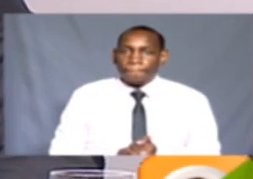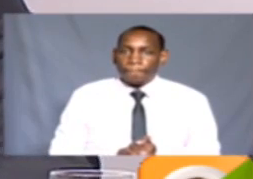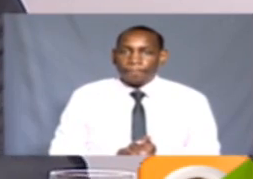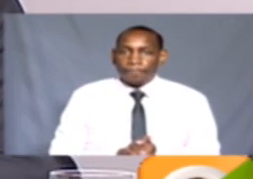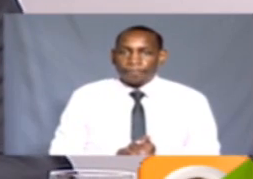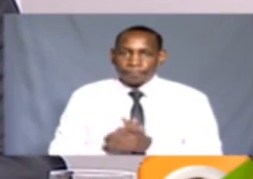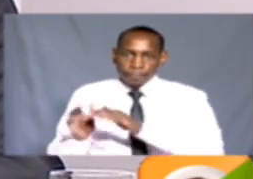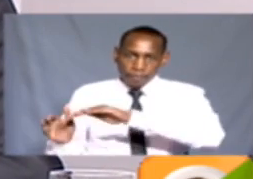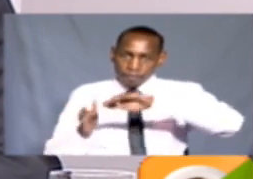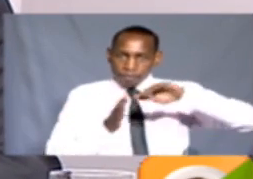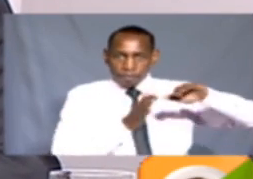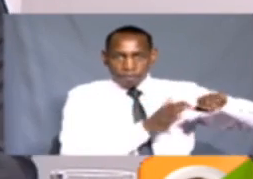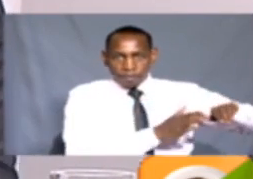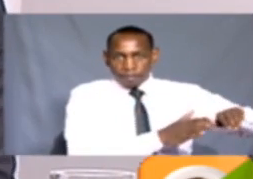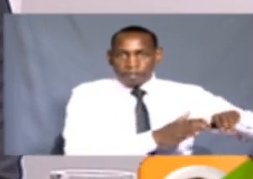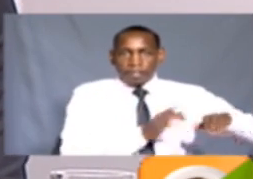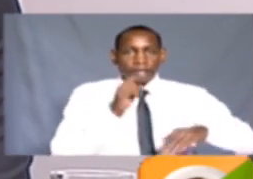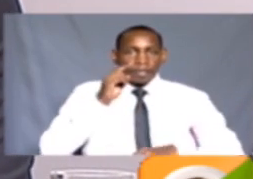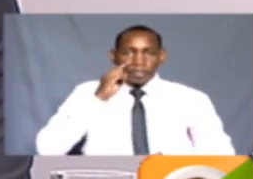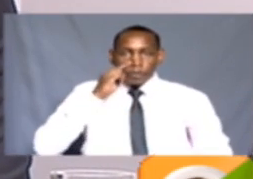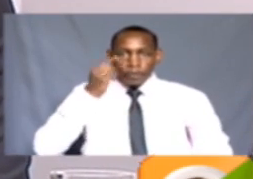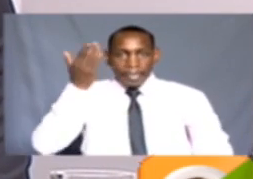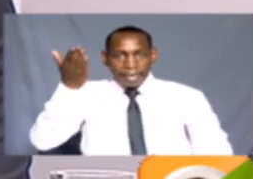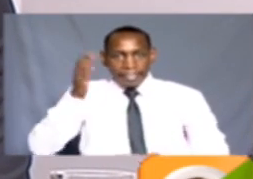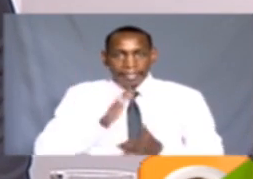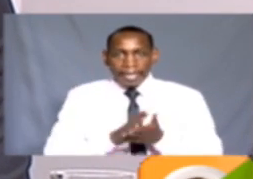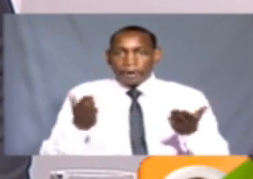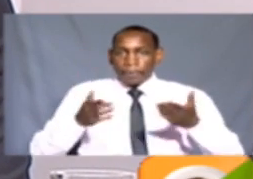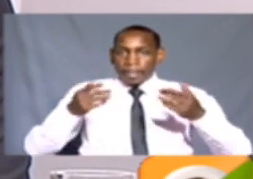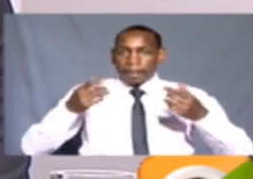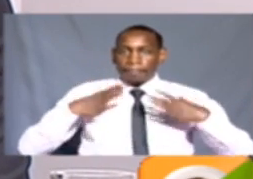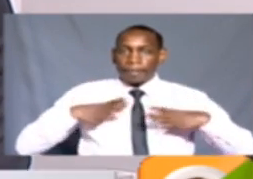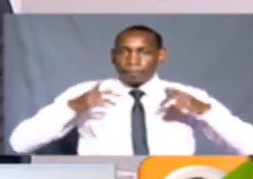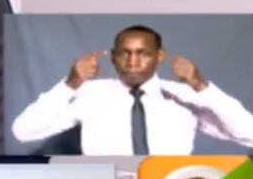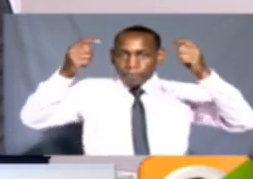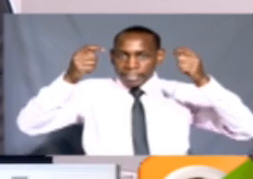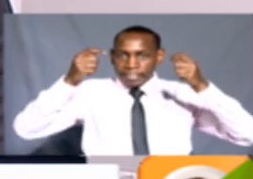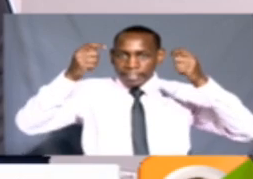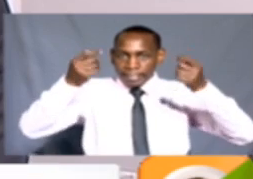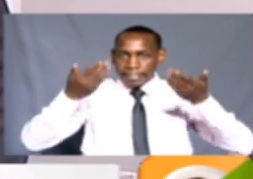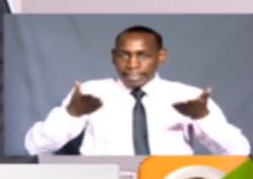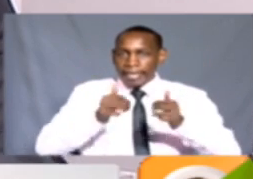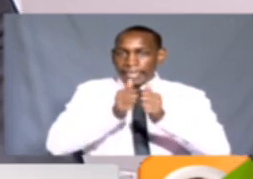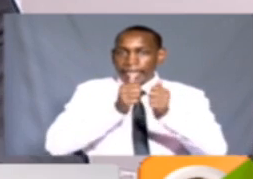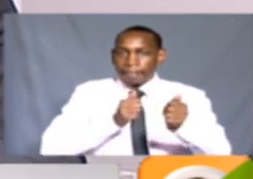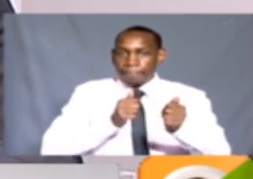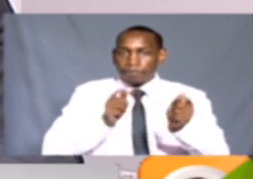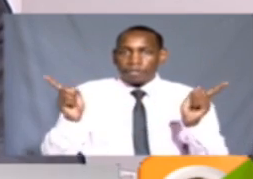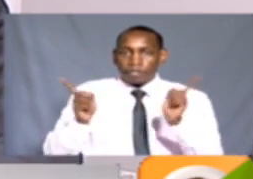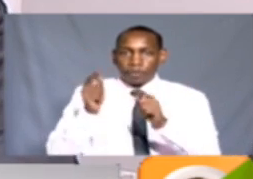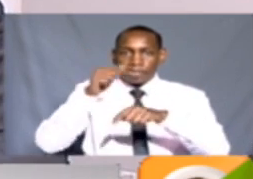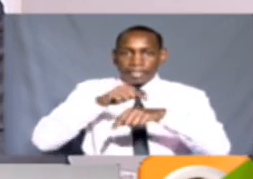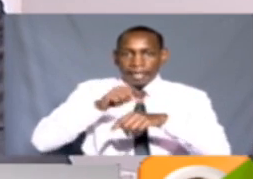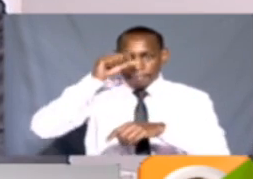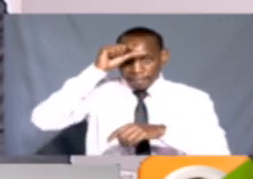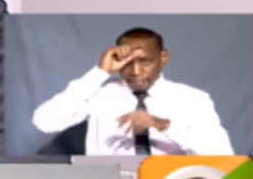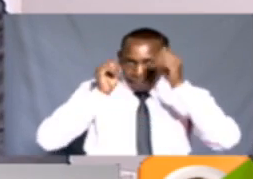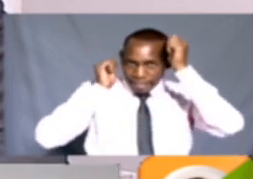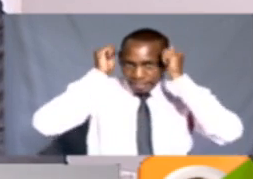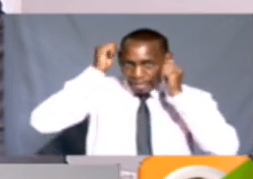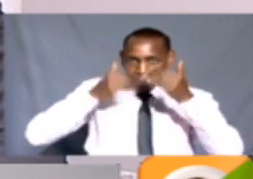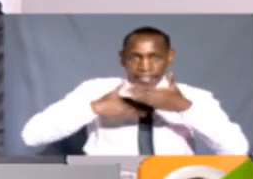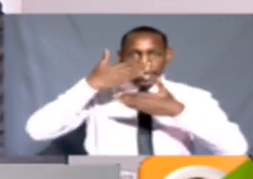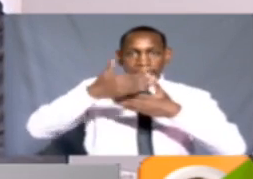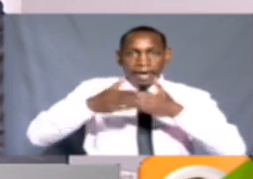Na tuvuke mipaka sasa tuelekee nchini Sudan ambapo waandamanaji katika nchi hiyo sasa wamekataa serikali ya mpito ya jeshi la nchi hiyo